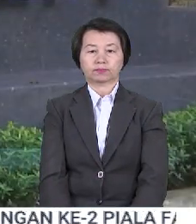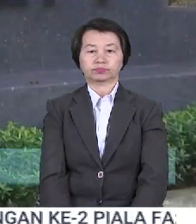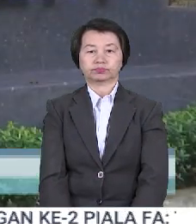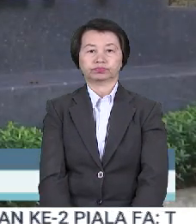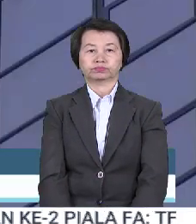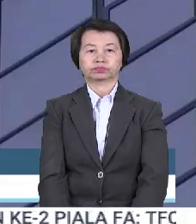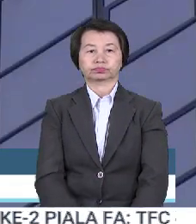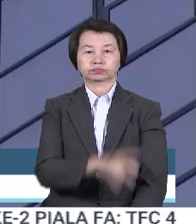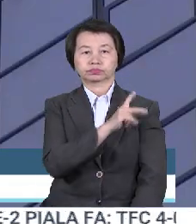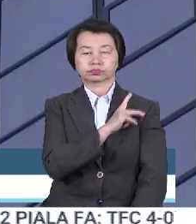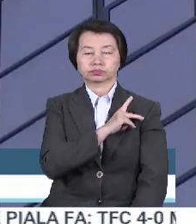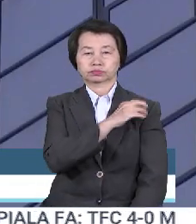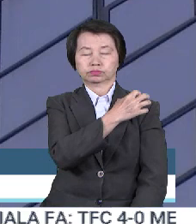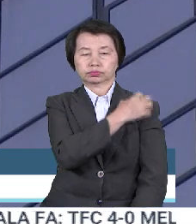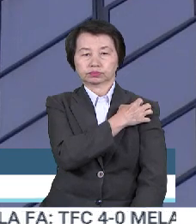ketutup